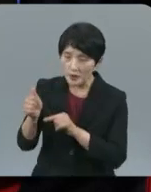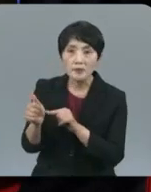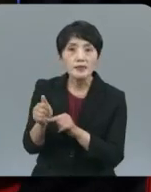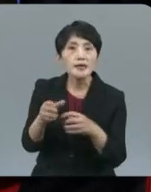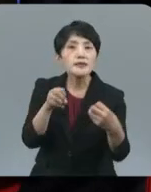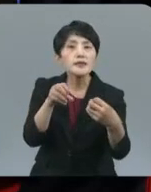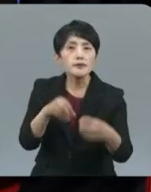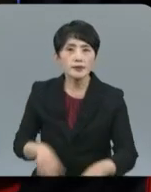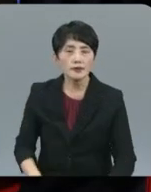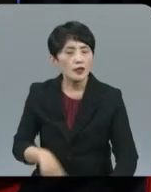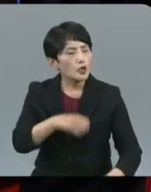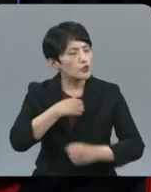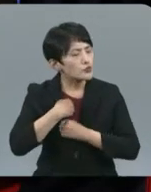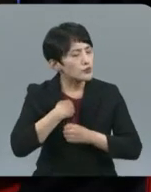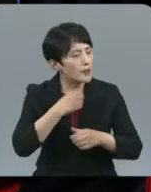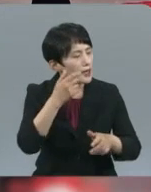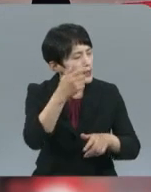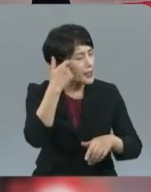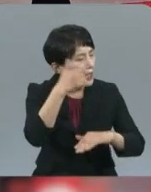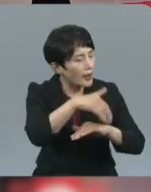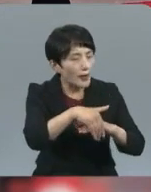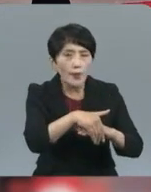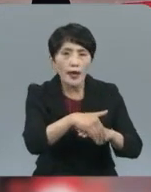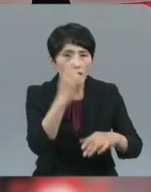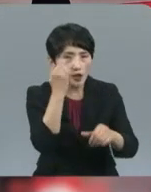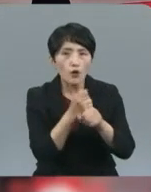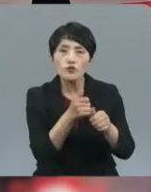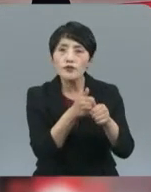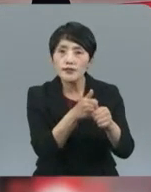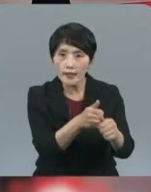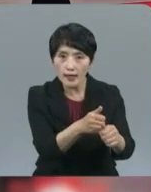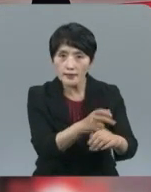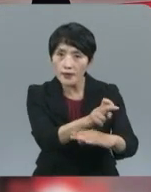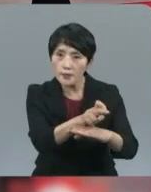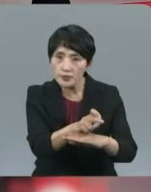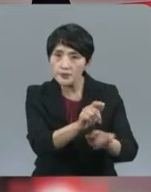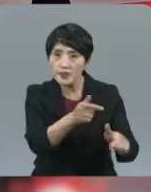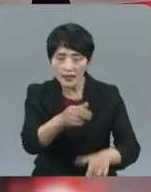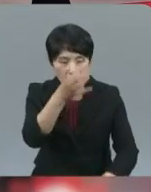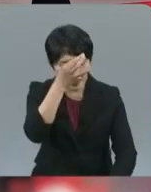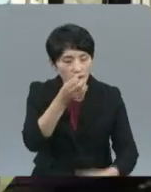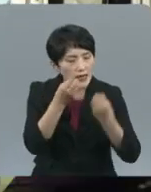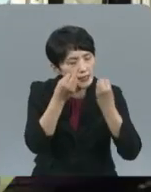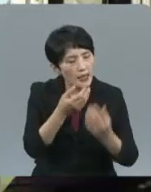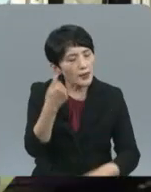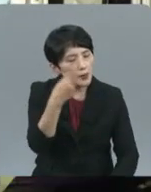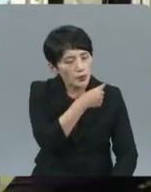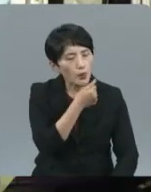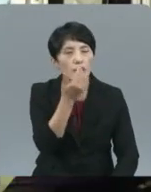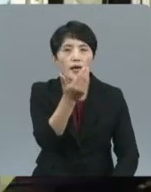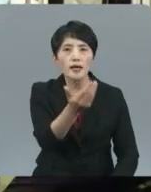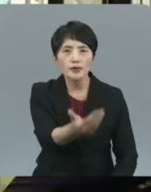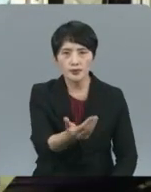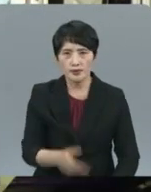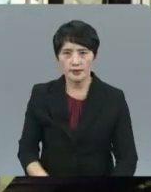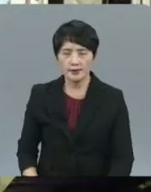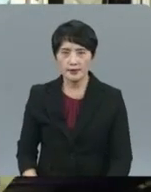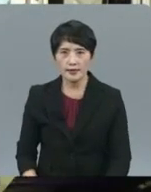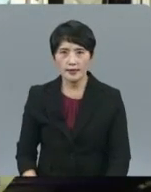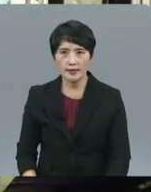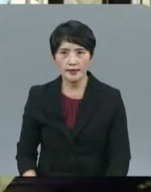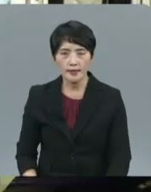tham dự lễ kỷ niệm 70 năm ngày chiến thắng tức ngày ký kết Hiệp định đình chiến chiến tranh Triều Tiên ngày 27 tháng 7 năm 1953